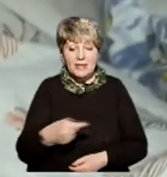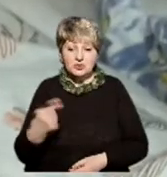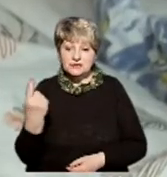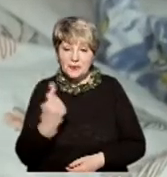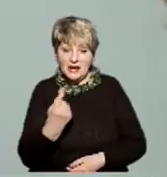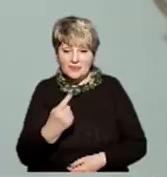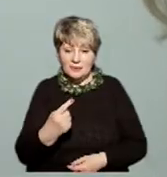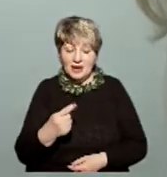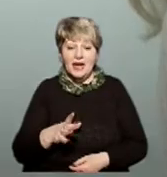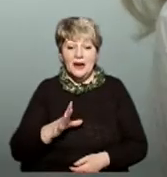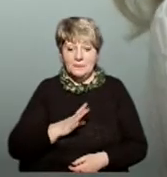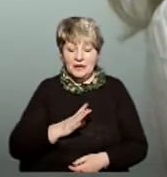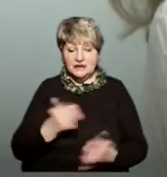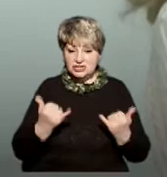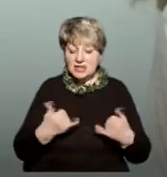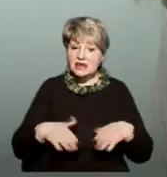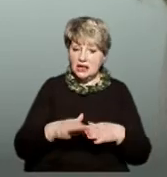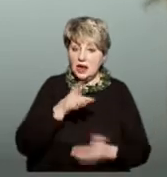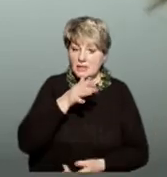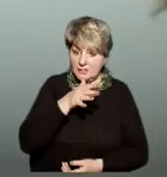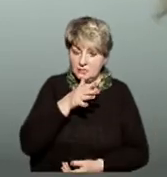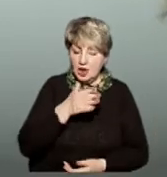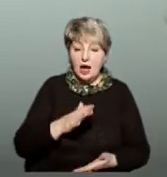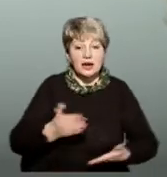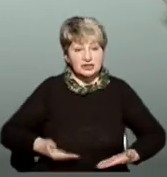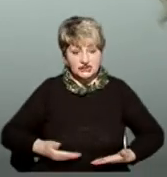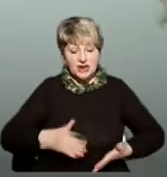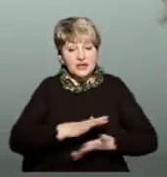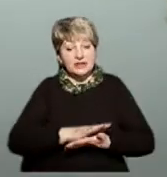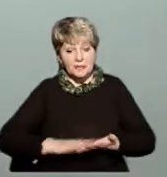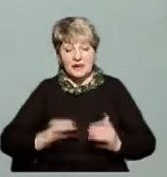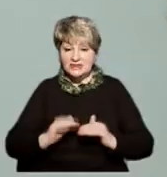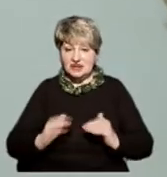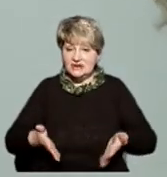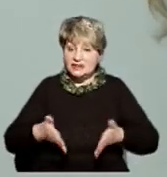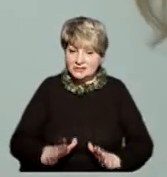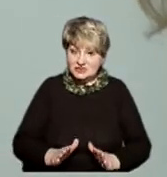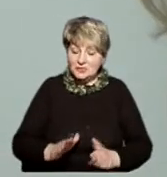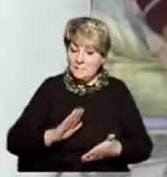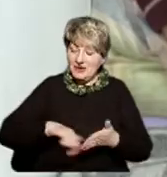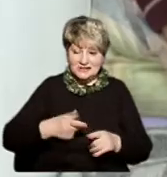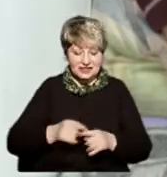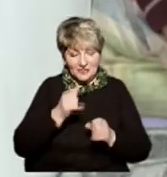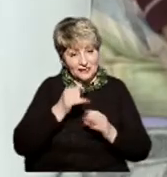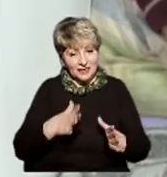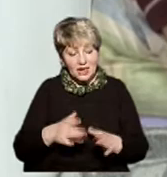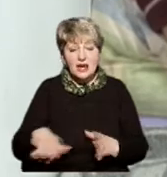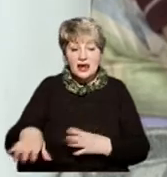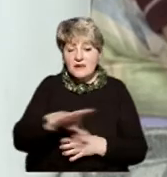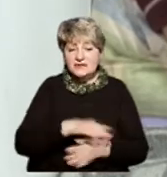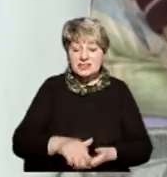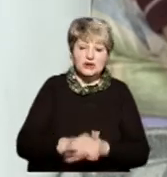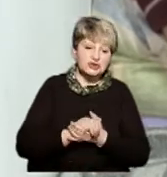в безпеці. Такі зараз часи і життя продовжується, діти народжуються, без цього ніяк. Вони всі тут